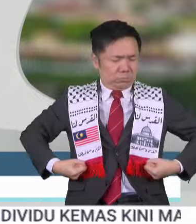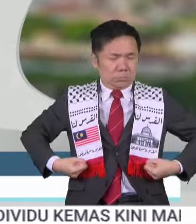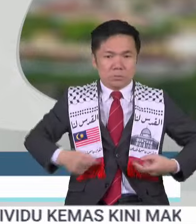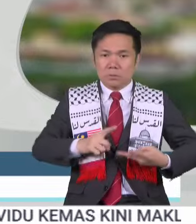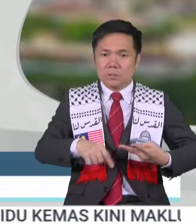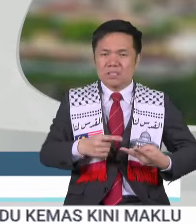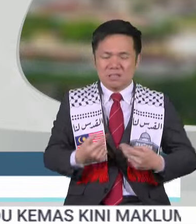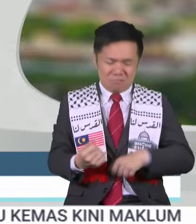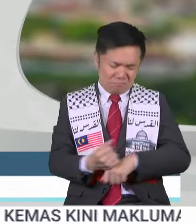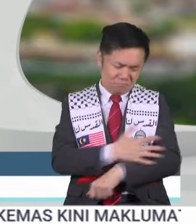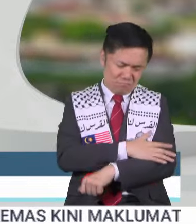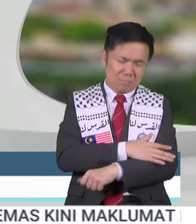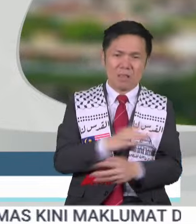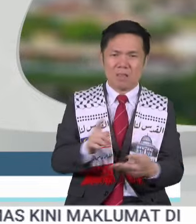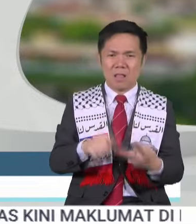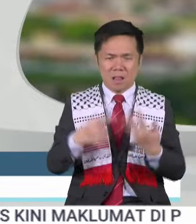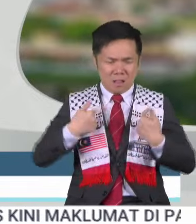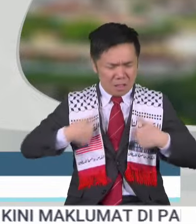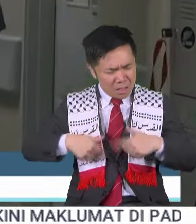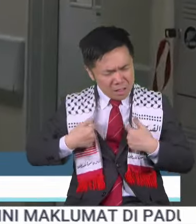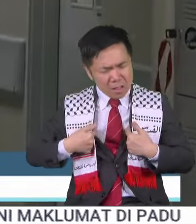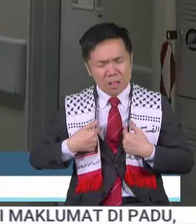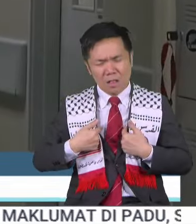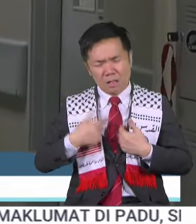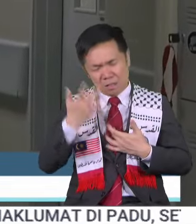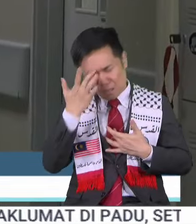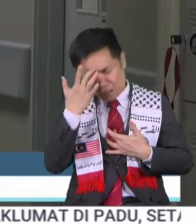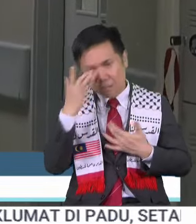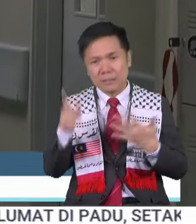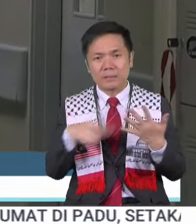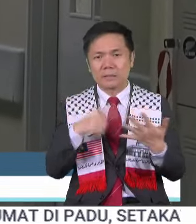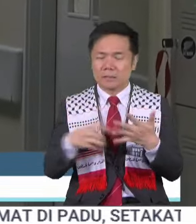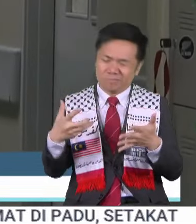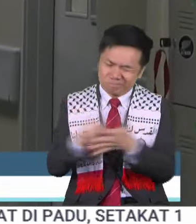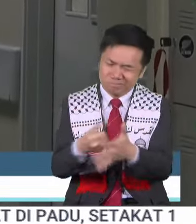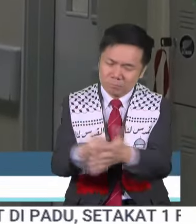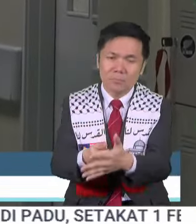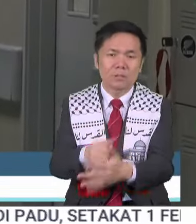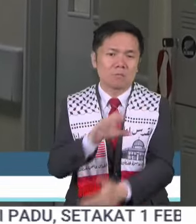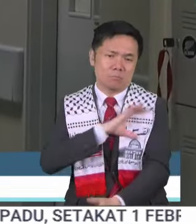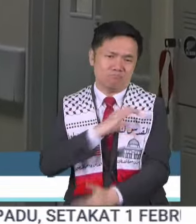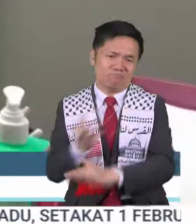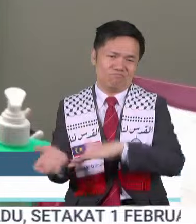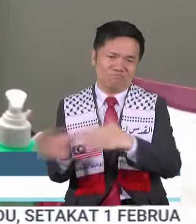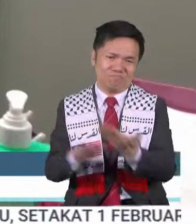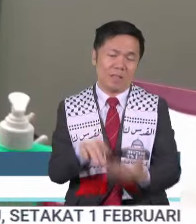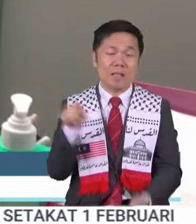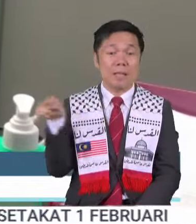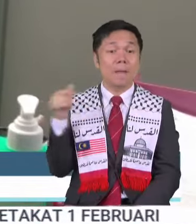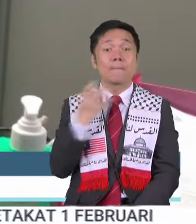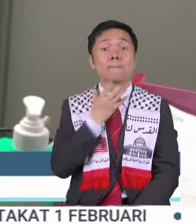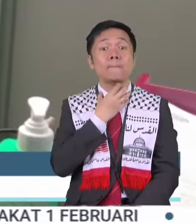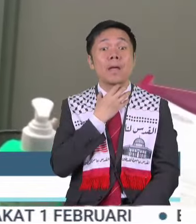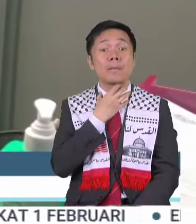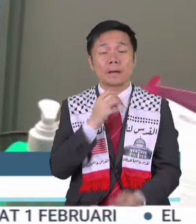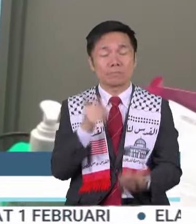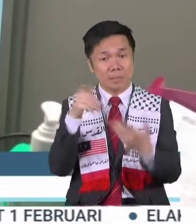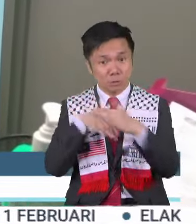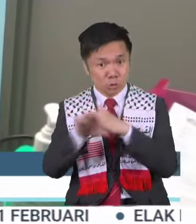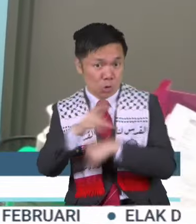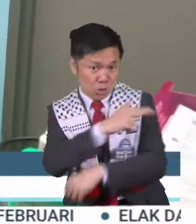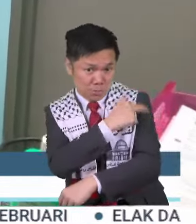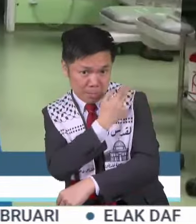kanser paru-paru dan kemalangan statistik turut menyaksikan warga pdrm perak yang dimasukkan ke